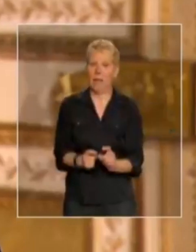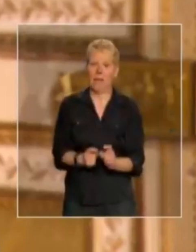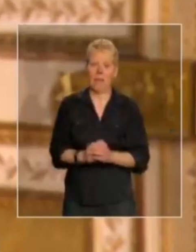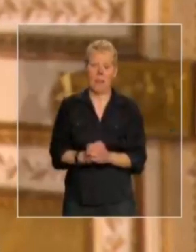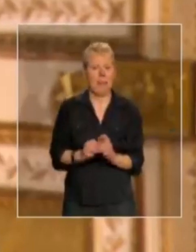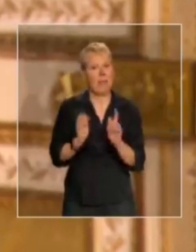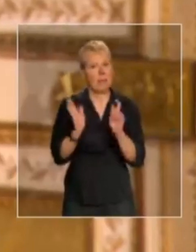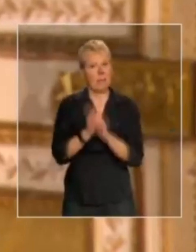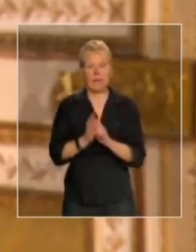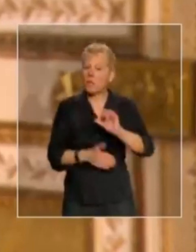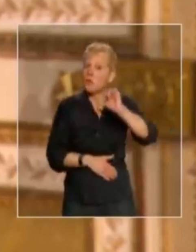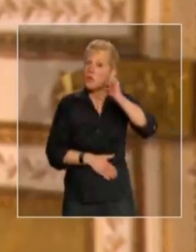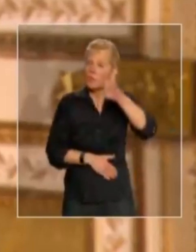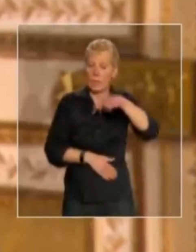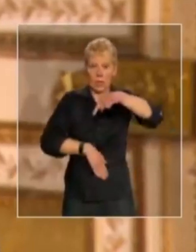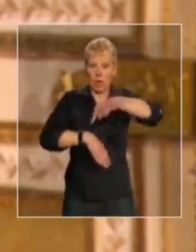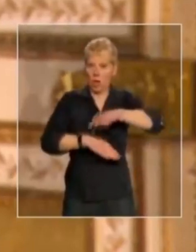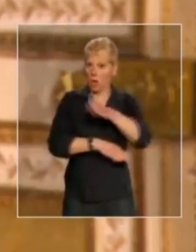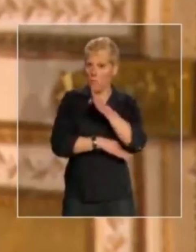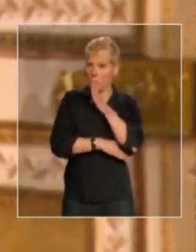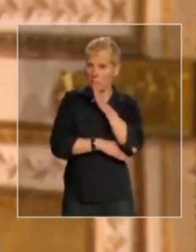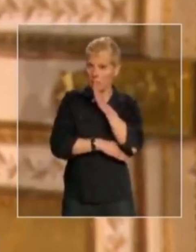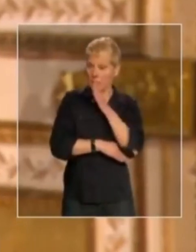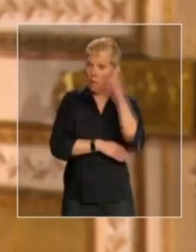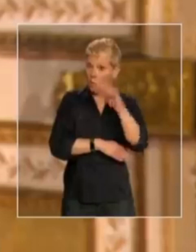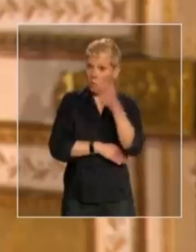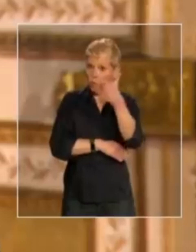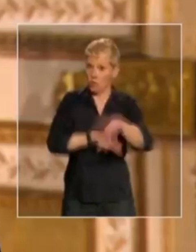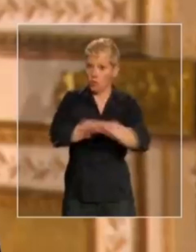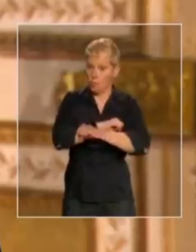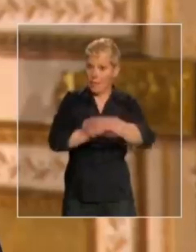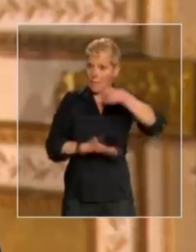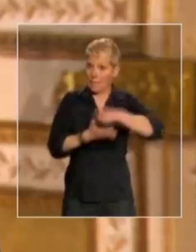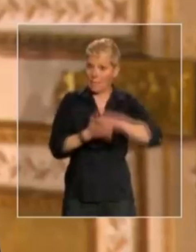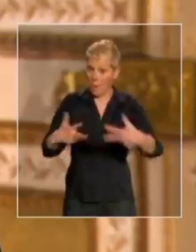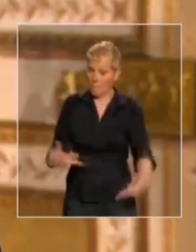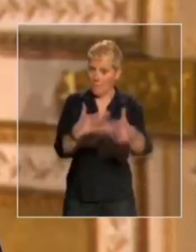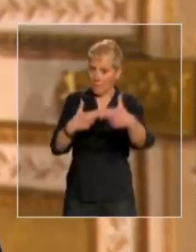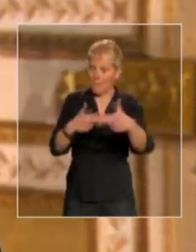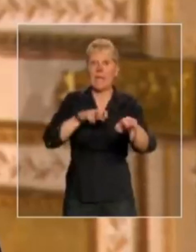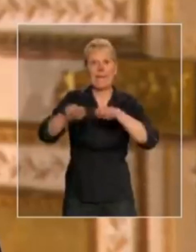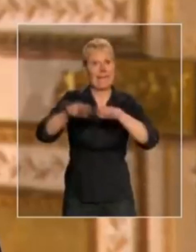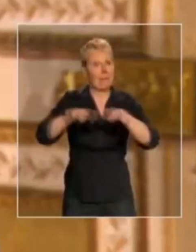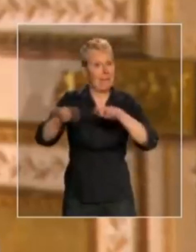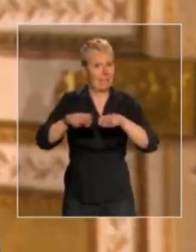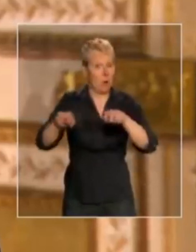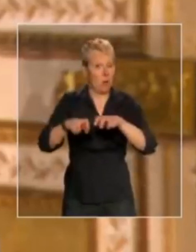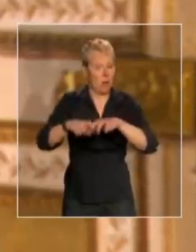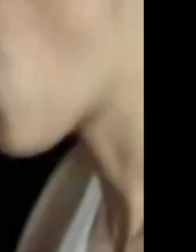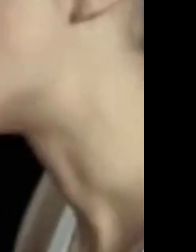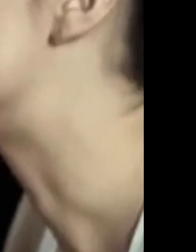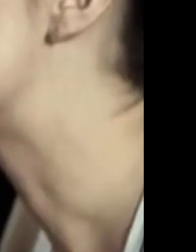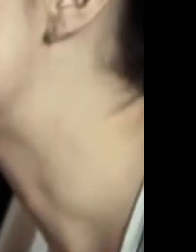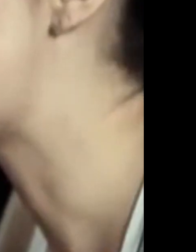dès demain, midi, et pour 15 jours au moins, nos déplacements seront très fortement